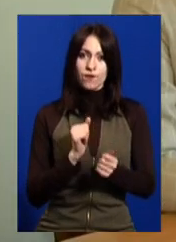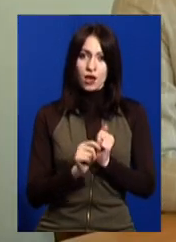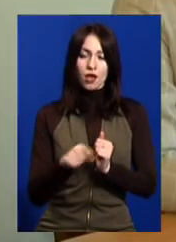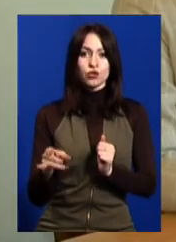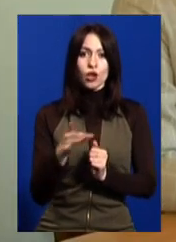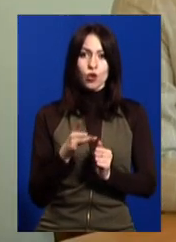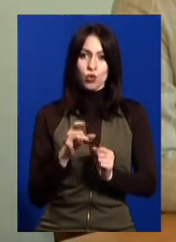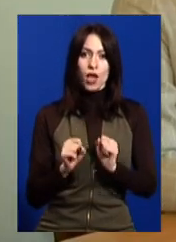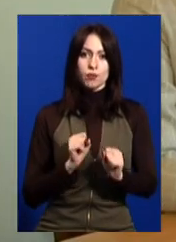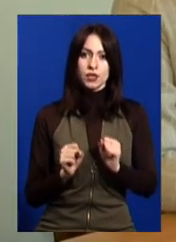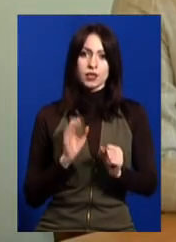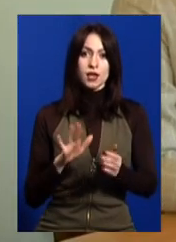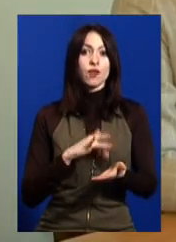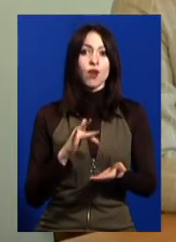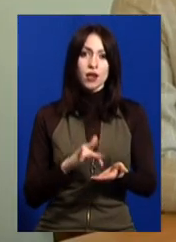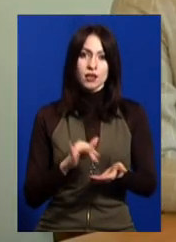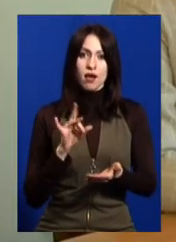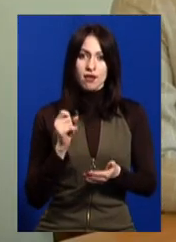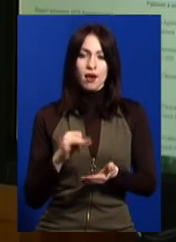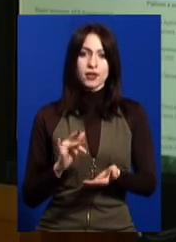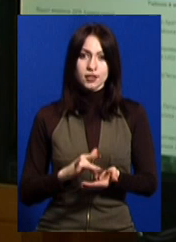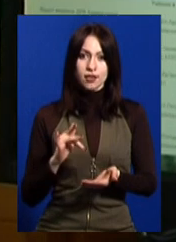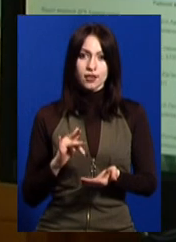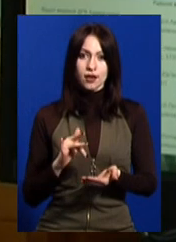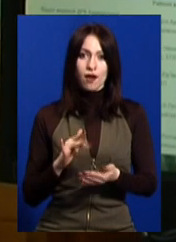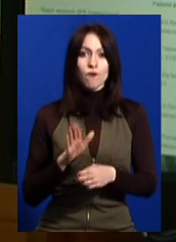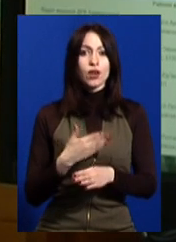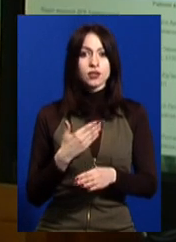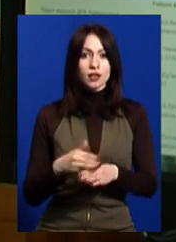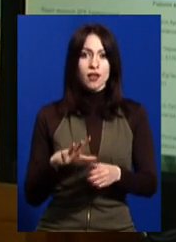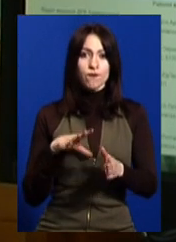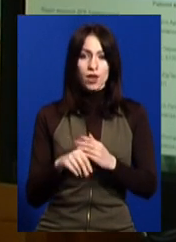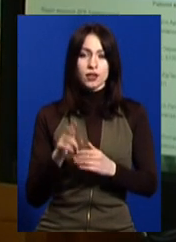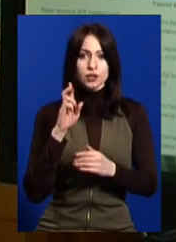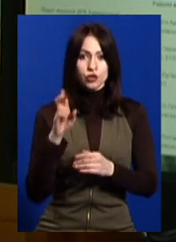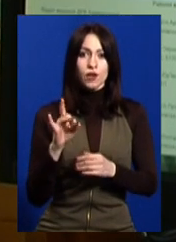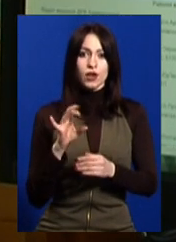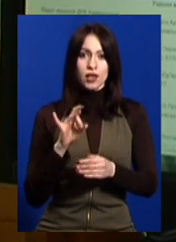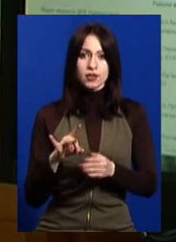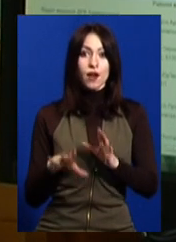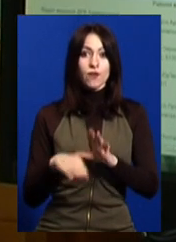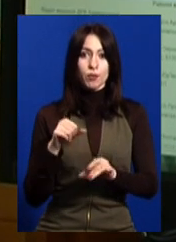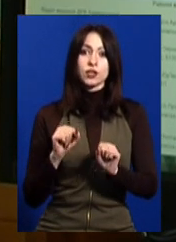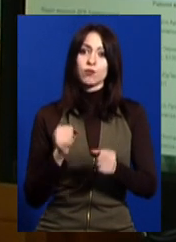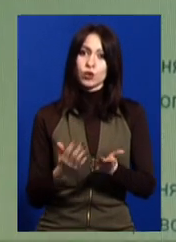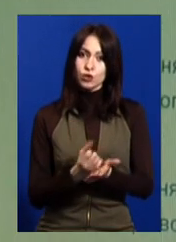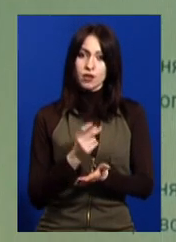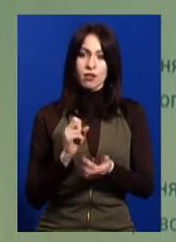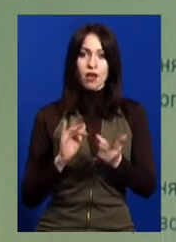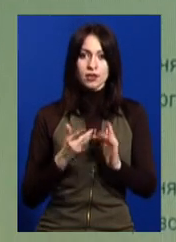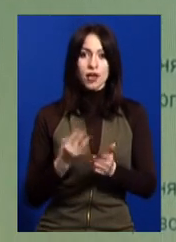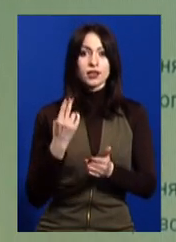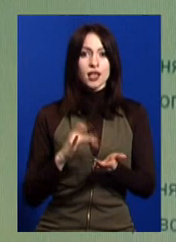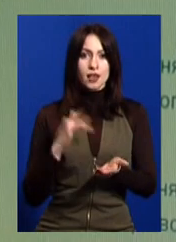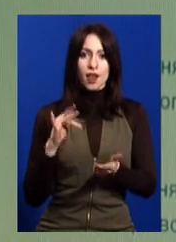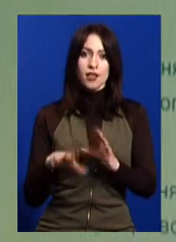районній адміністрації, у містах та райцентрах. Відділи ведення Державного реєстру виборців можна знайти на сайті